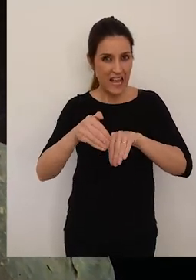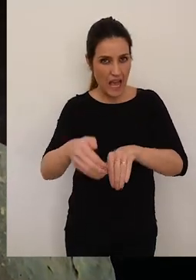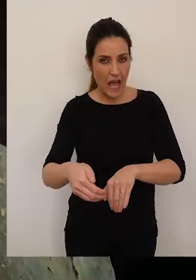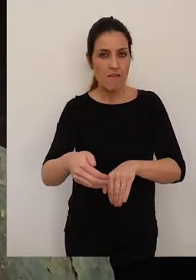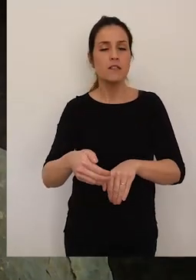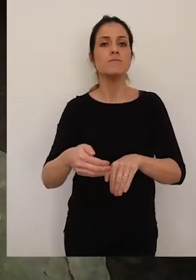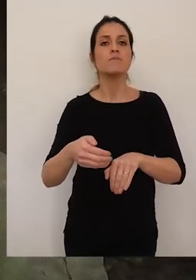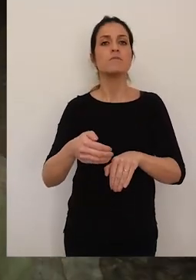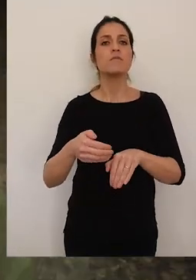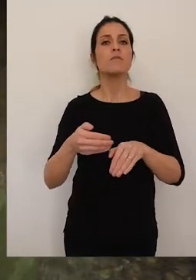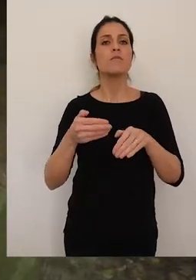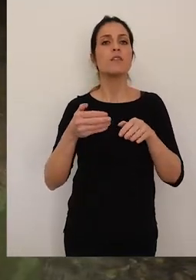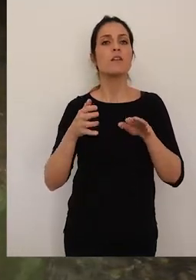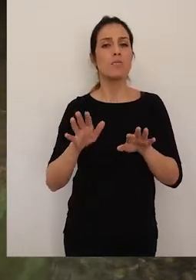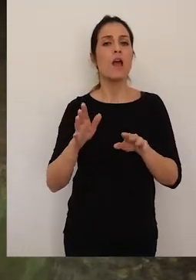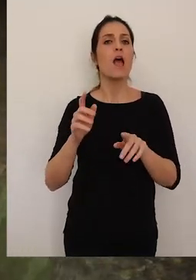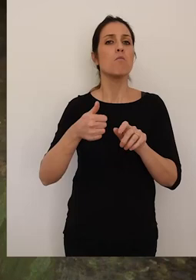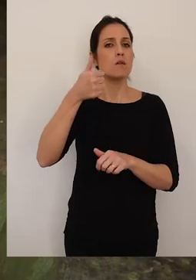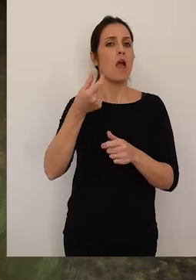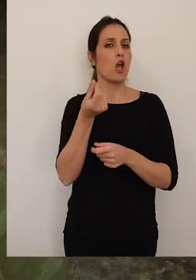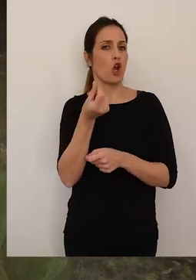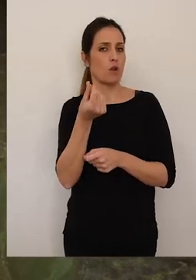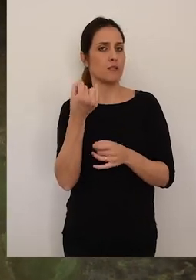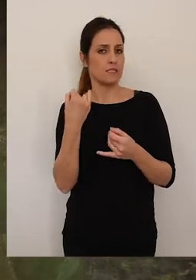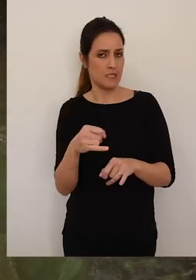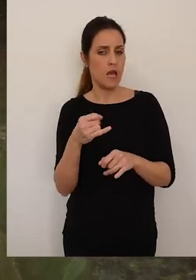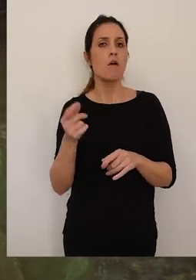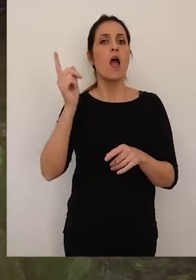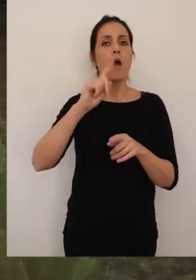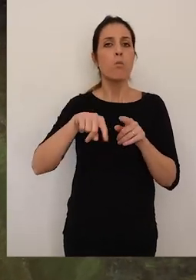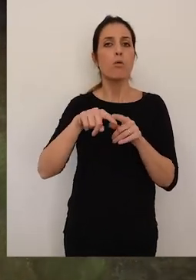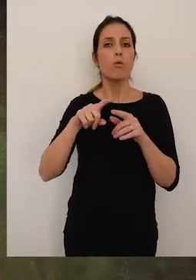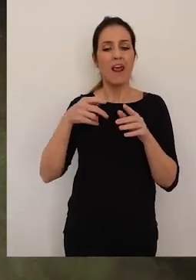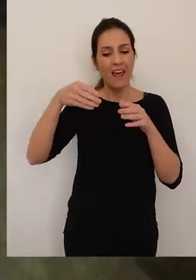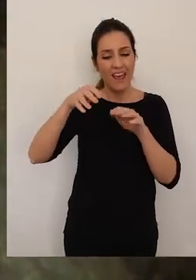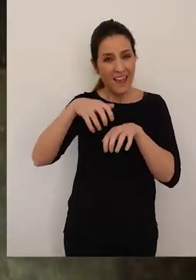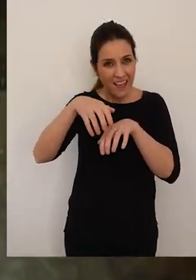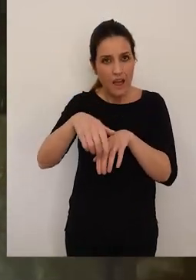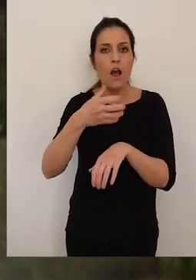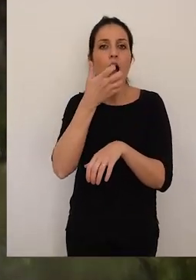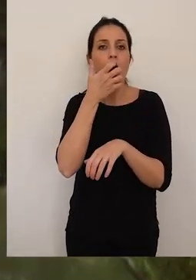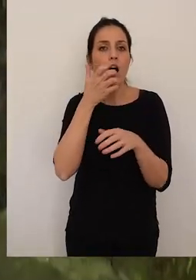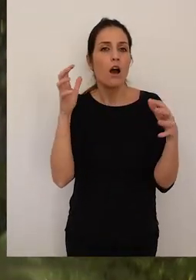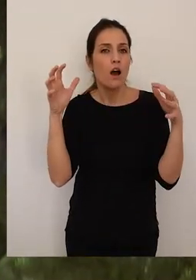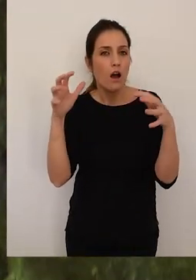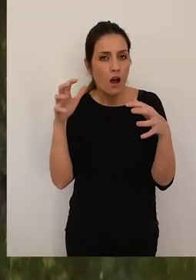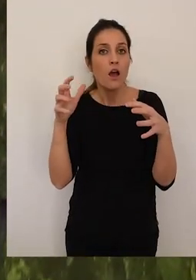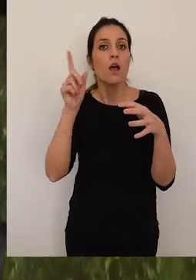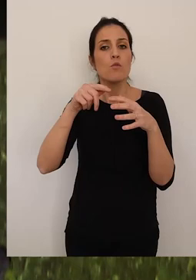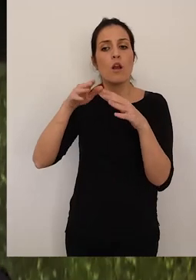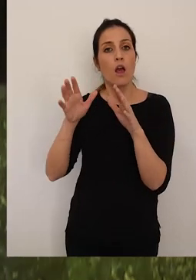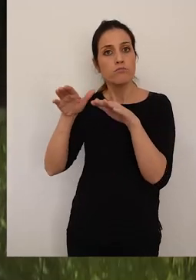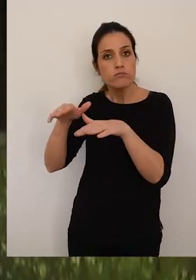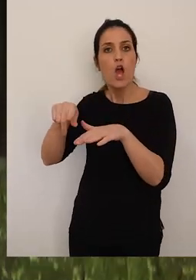economicità, soprattutto per meglio sfruttare la maggiore costanza termica e proteggere così il prodotto dagli eccessivi sbalzi di